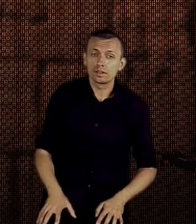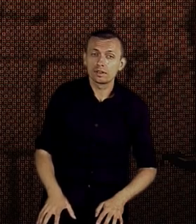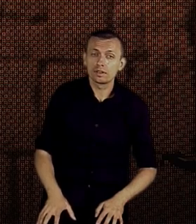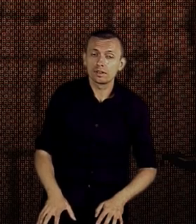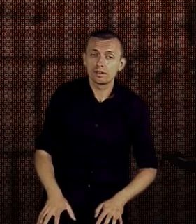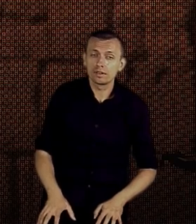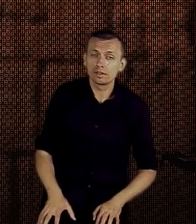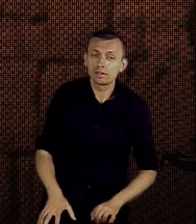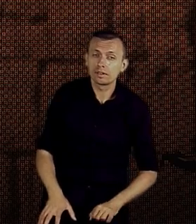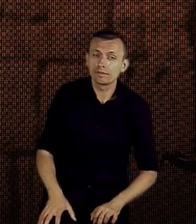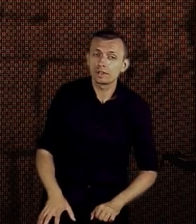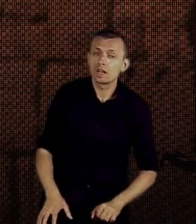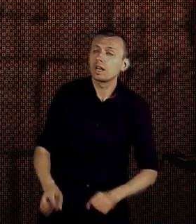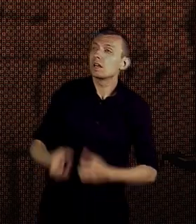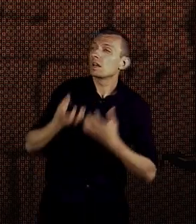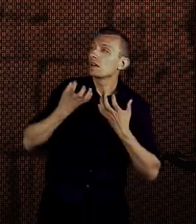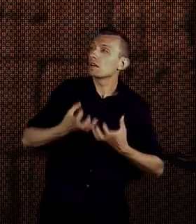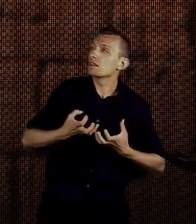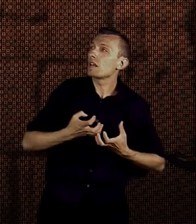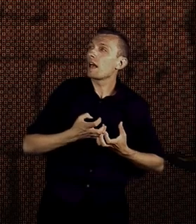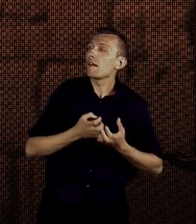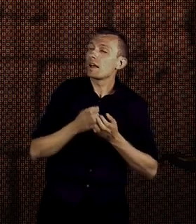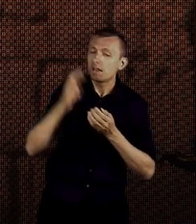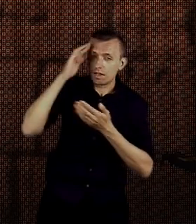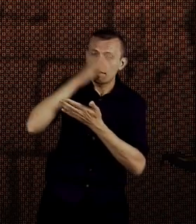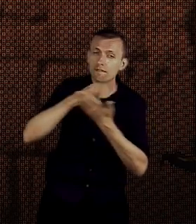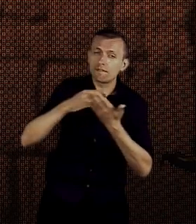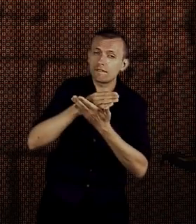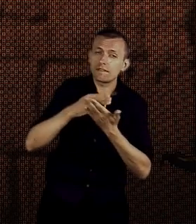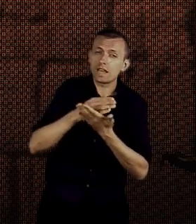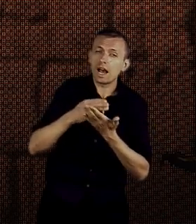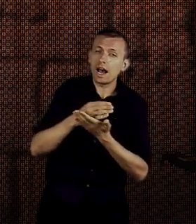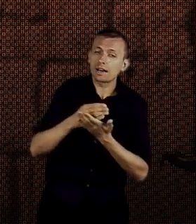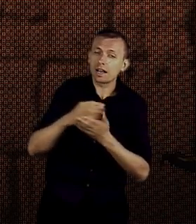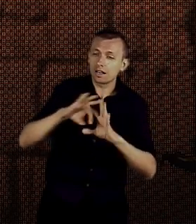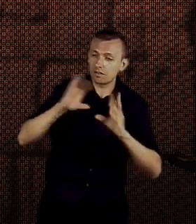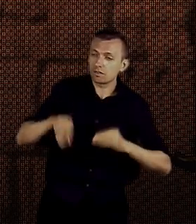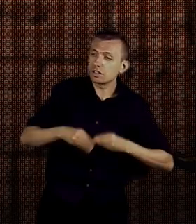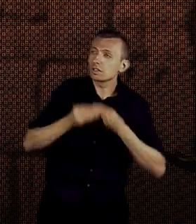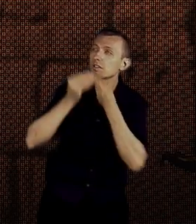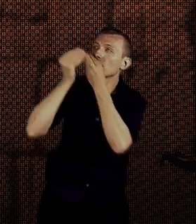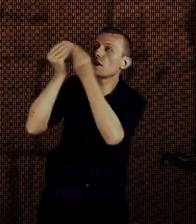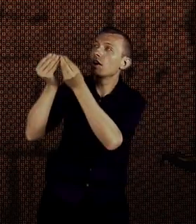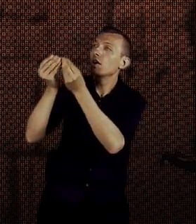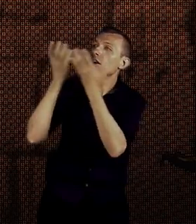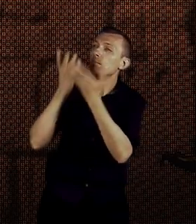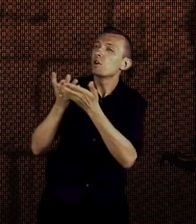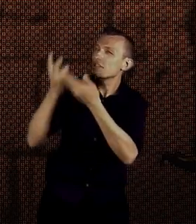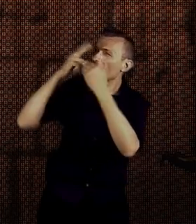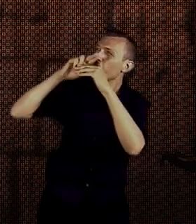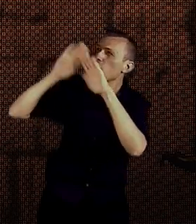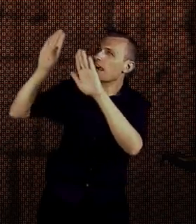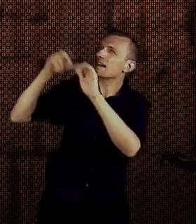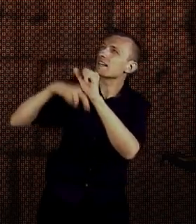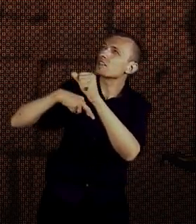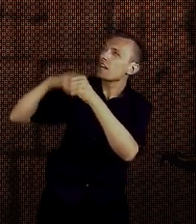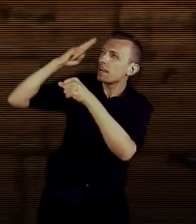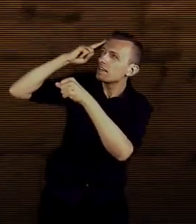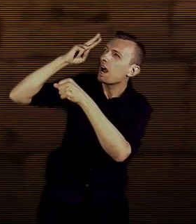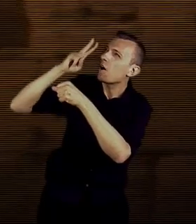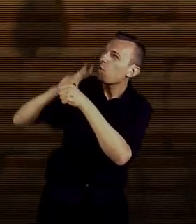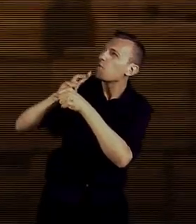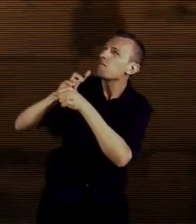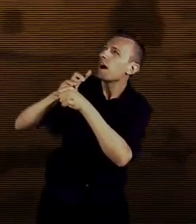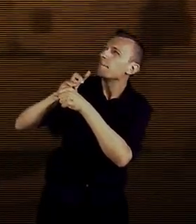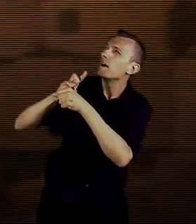świętym obietnicom. Pochylmy nasze głowy w modlitwie i spędźmy chwilę czasu przed Bogiem.